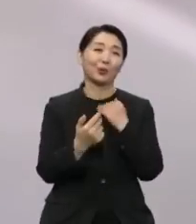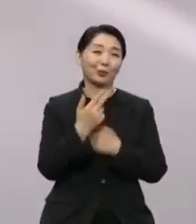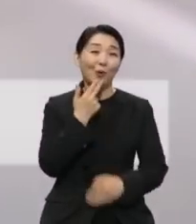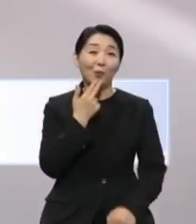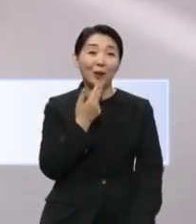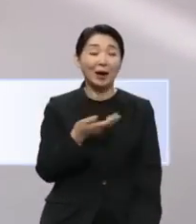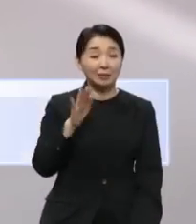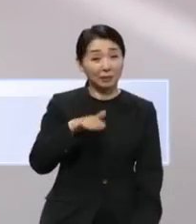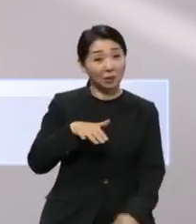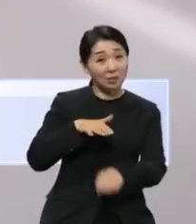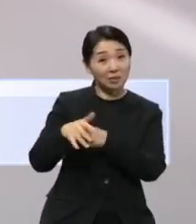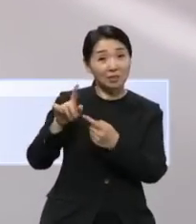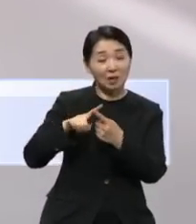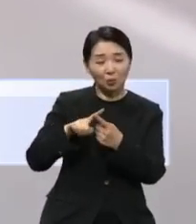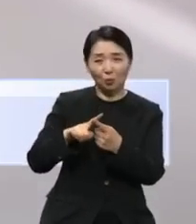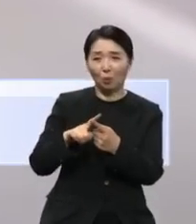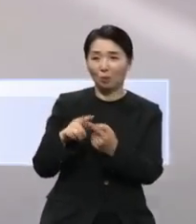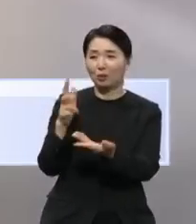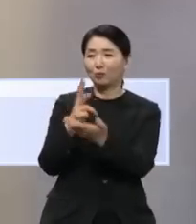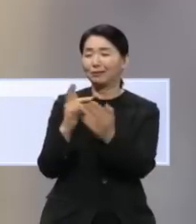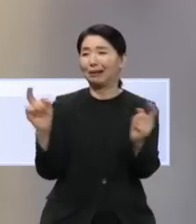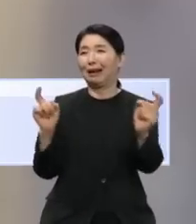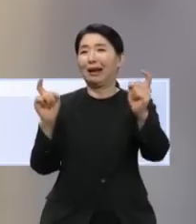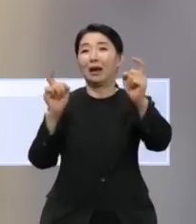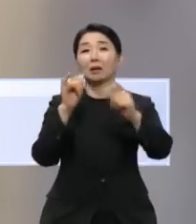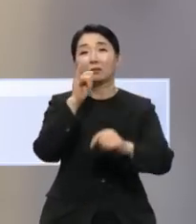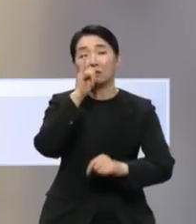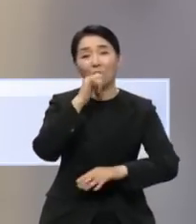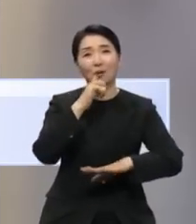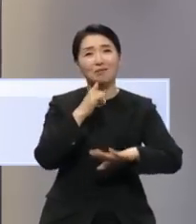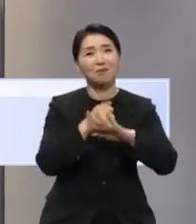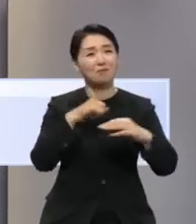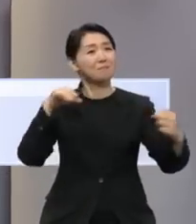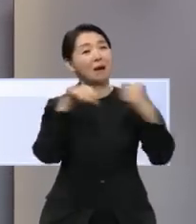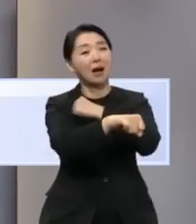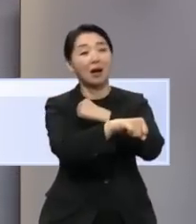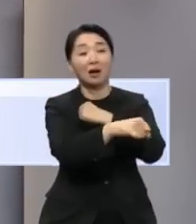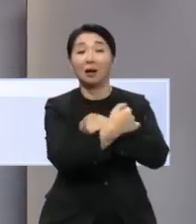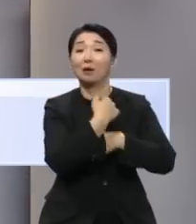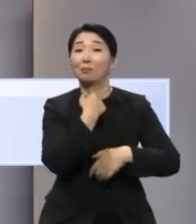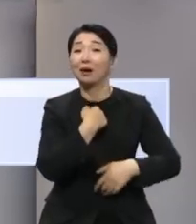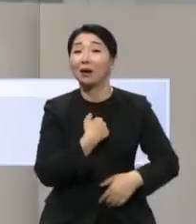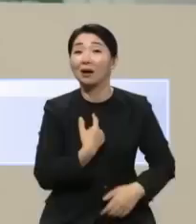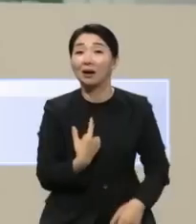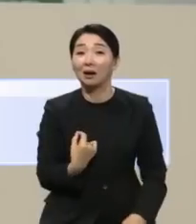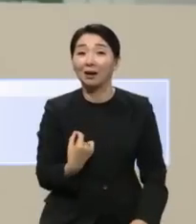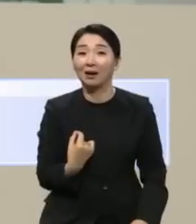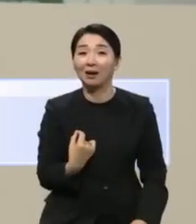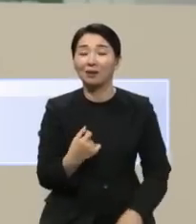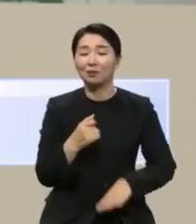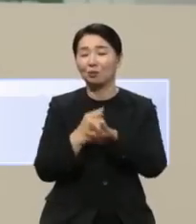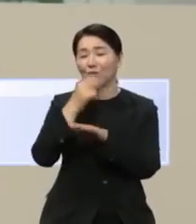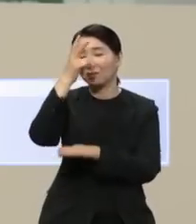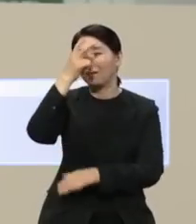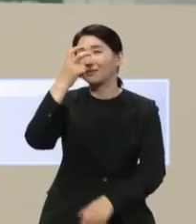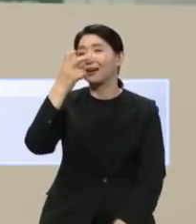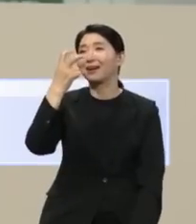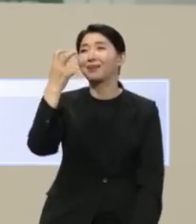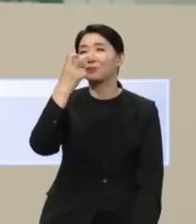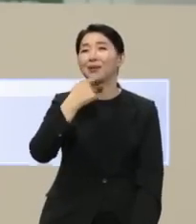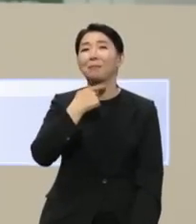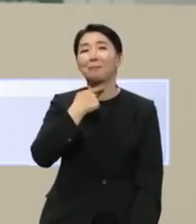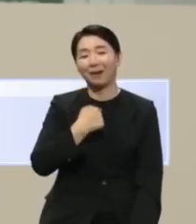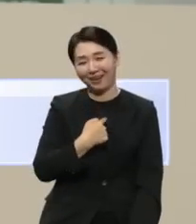저런 식으로 이제 주차 시비가 붙어서 결국에는 폭행 사건까지 불거져서 경찰 조사를 받았던